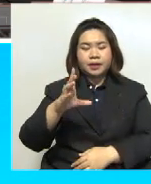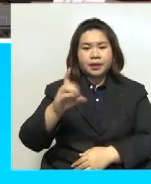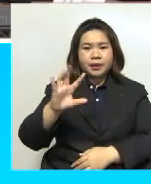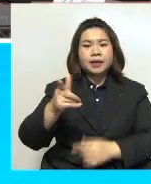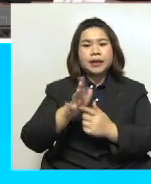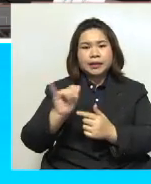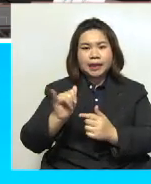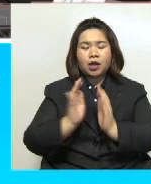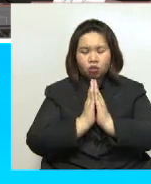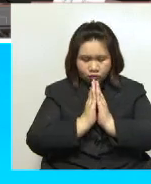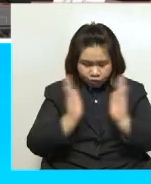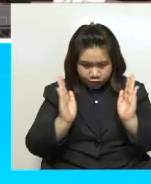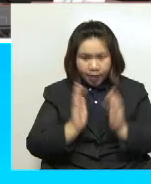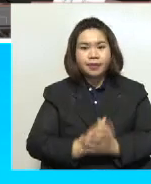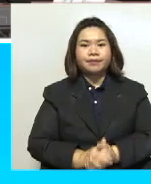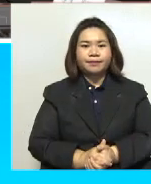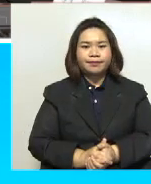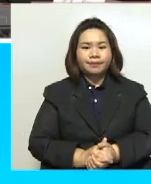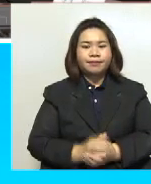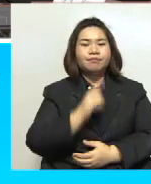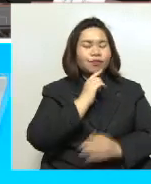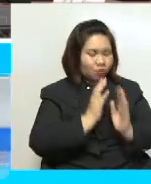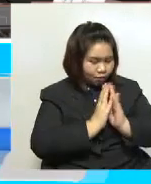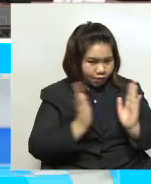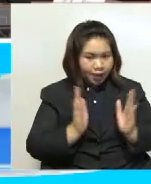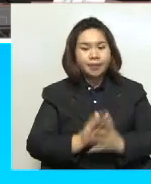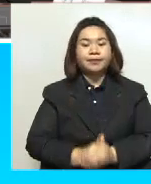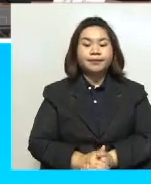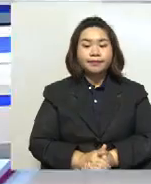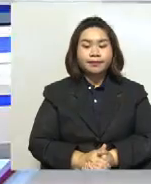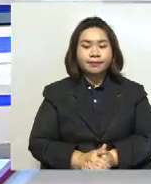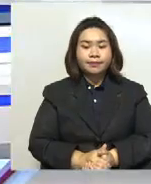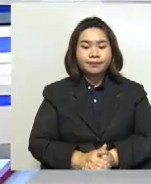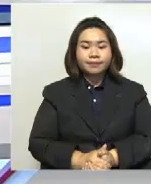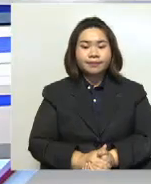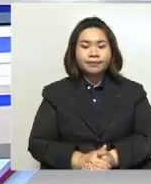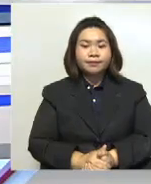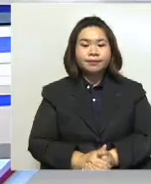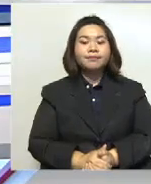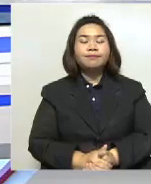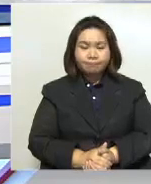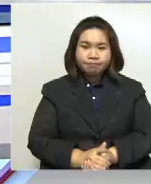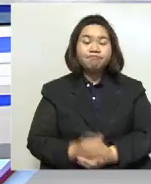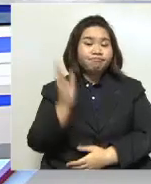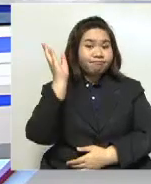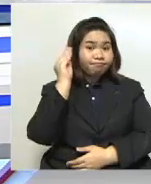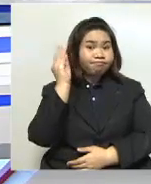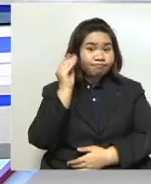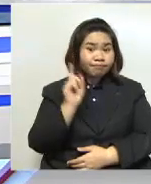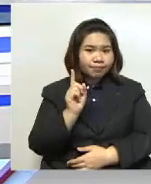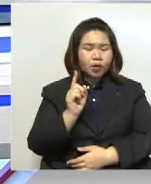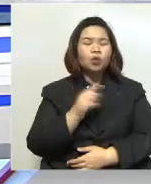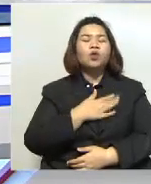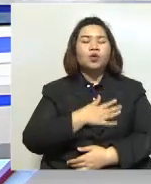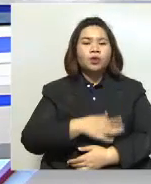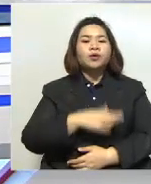ครเป็นอย่างยิ่งนะคะขอบพระคุณค่ะ ครับขอบคุณครับ ขอบคุณนะคะสวัสดีค่ะฟังแบบนี้ก็น่าจะ